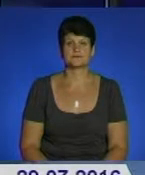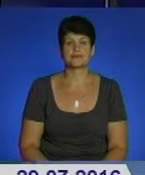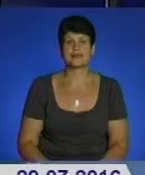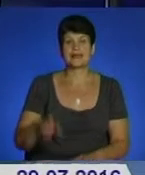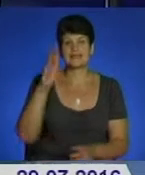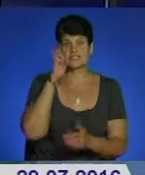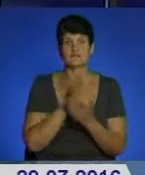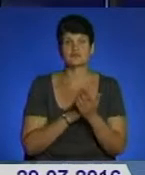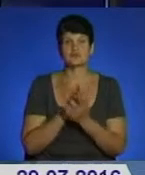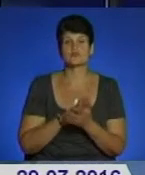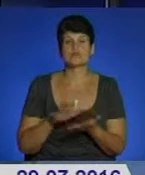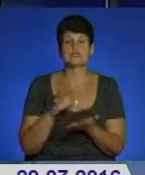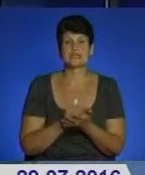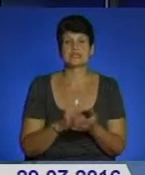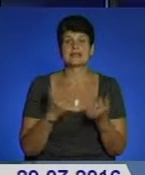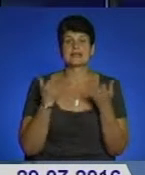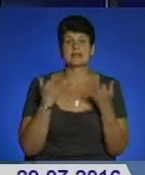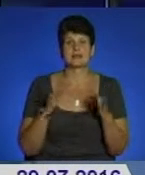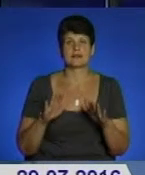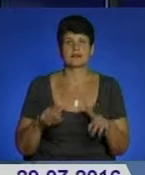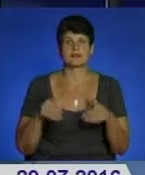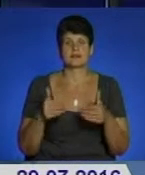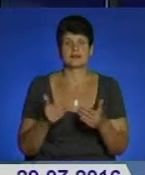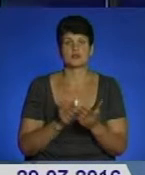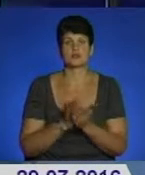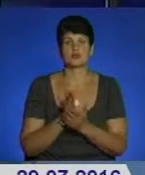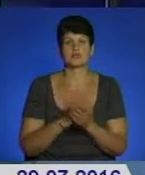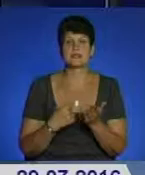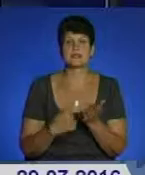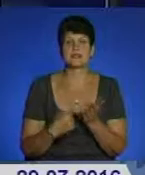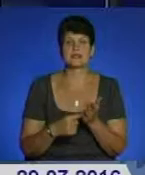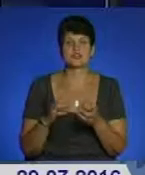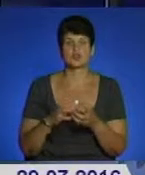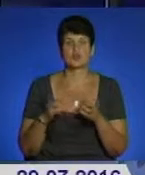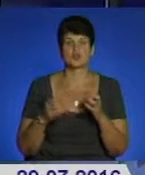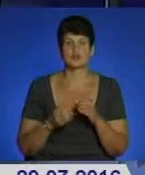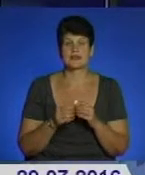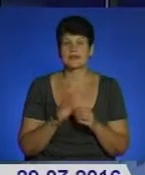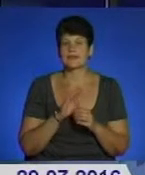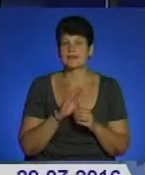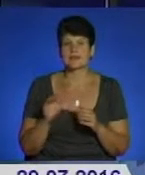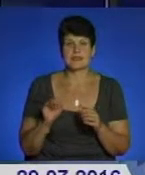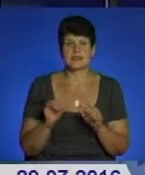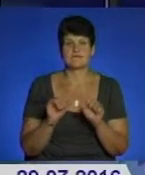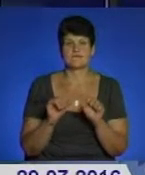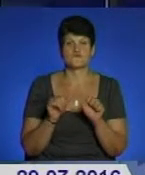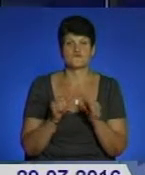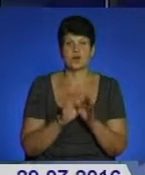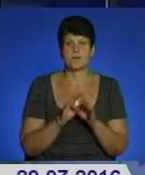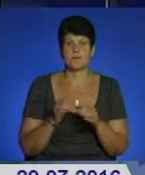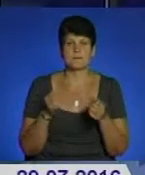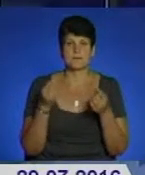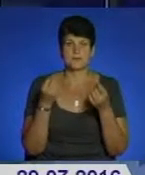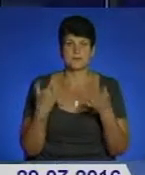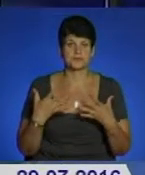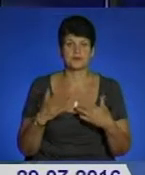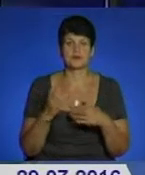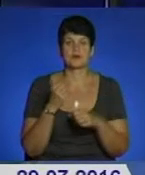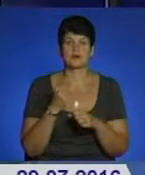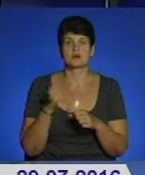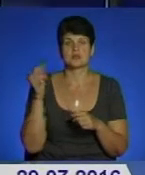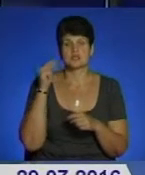Державна служба зайнятості відтепер надаватиме послуги з підтвердження результатів неформального професійного навчання заробітничими